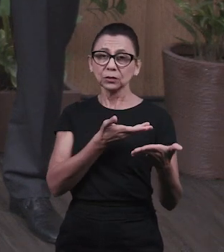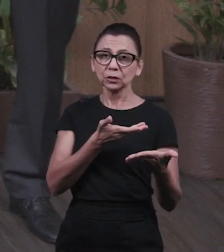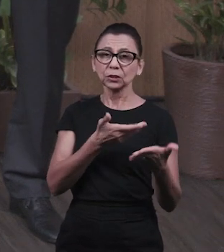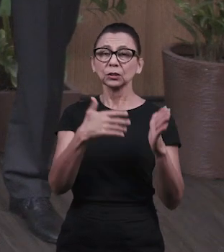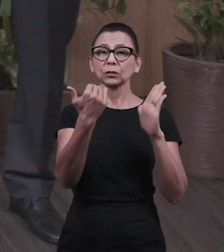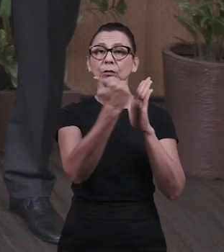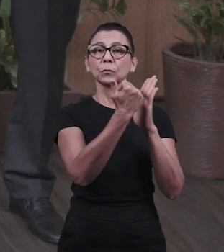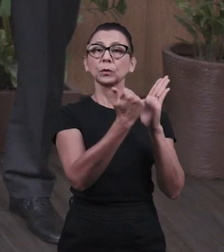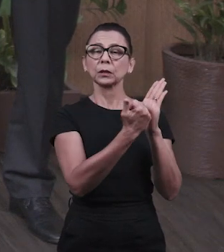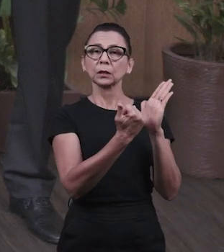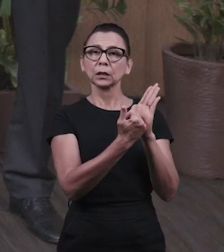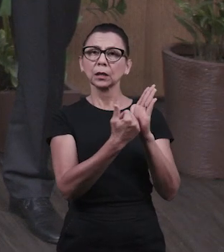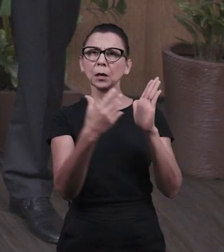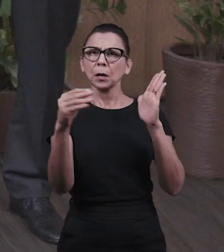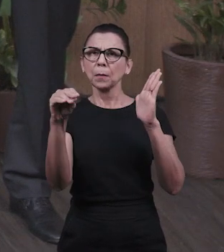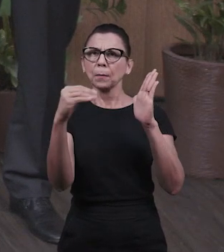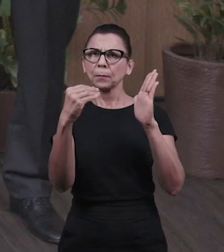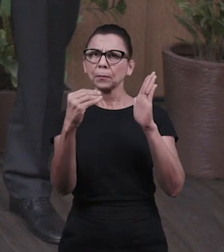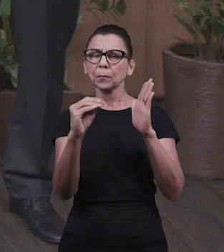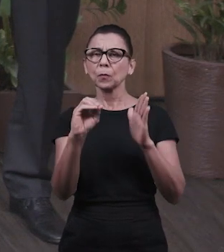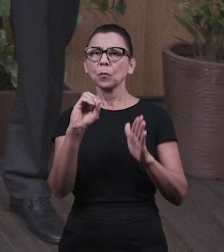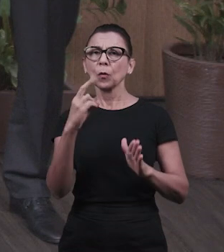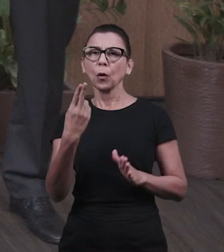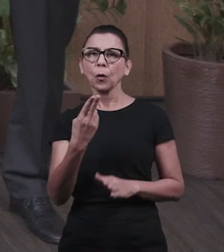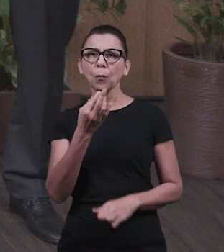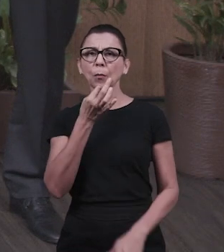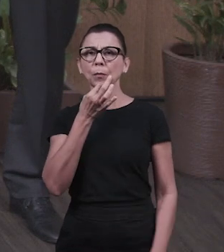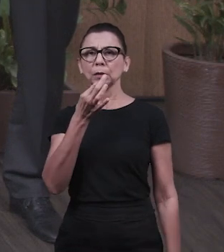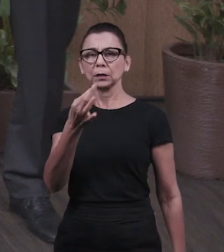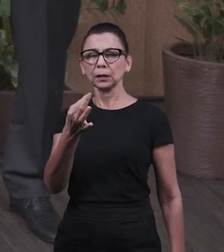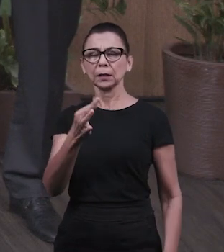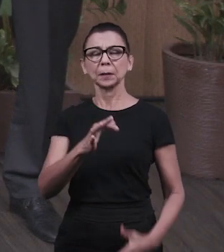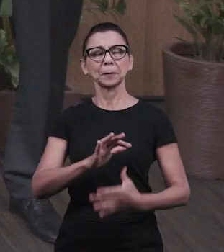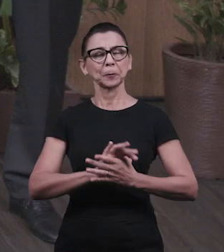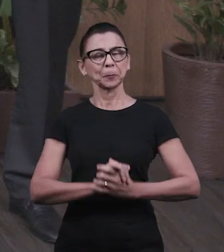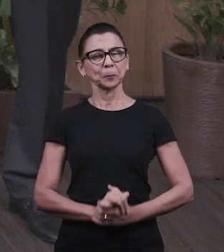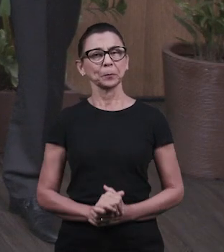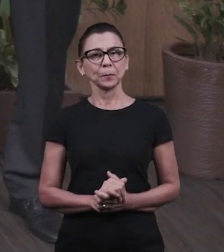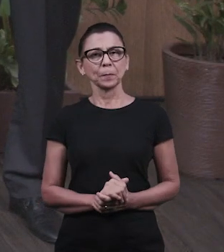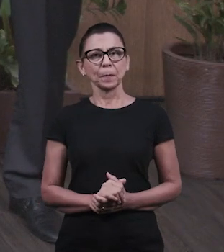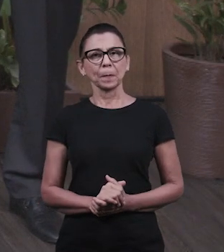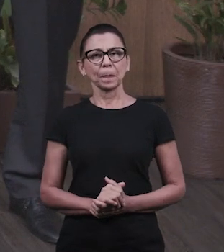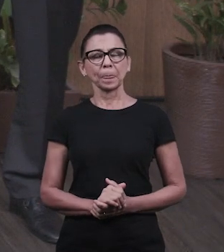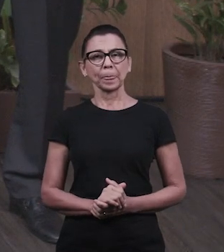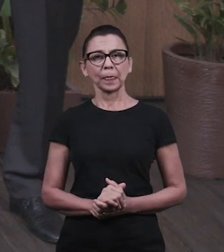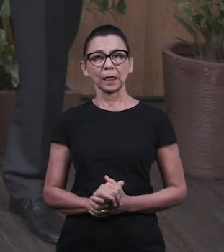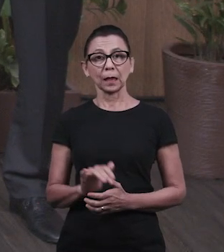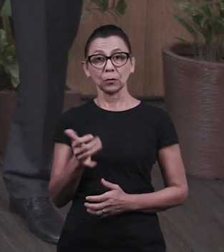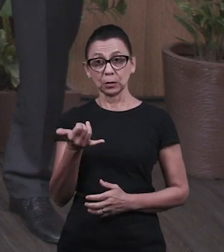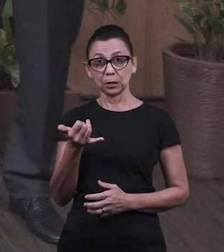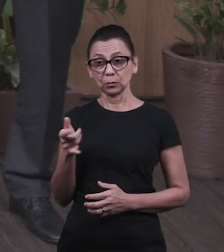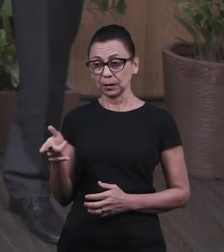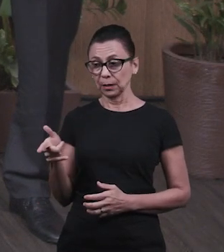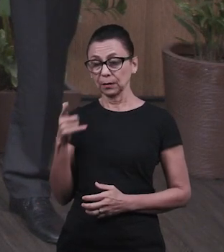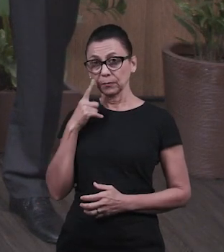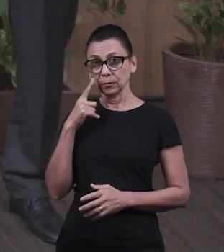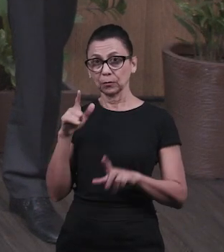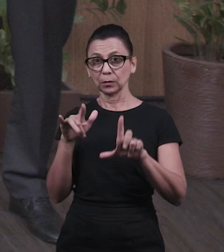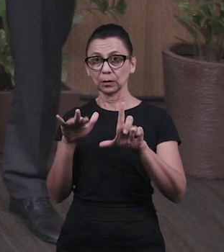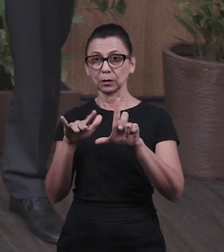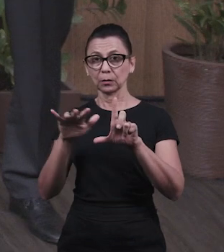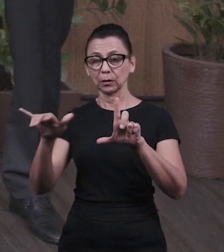по имейлу, который находится на экране, или можете приблизить камеру вашего мобильного телефона к QR-коду на